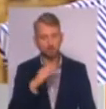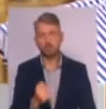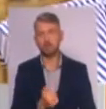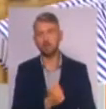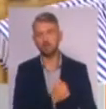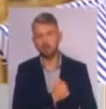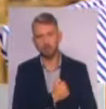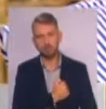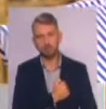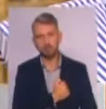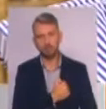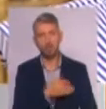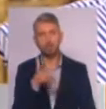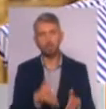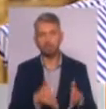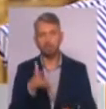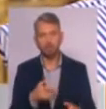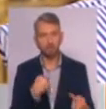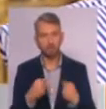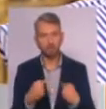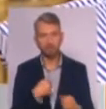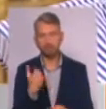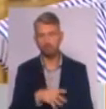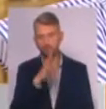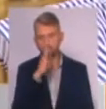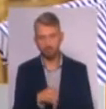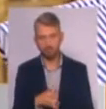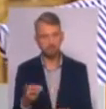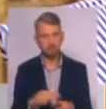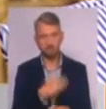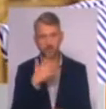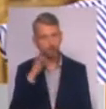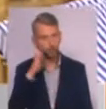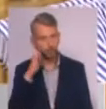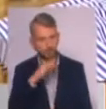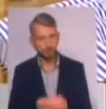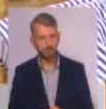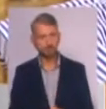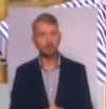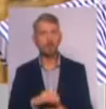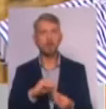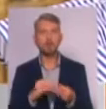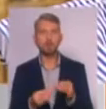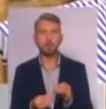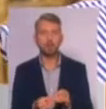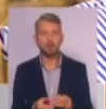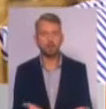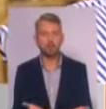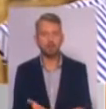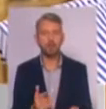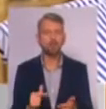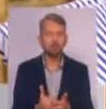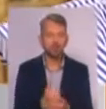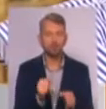жаль, Оболонь страждає вже 4 місяці без гарячої води. Проблема, ще раз